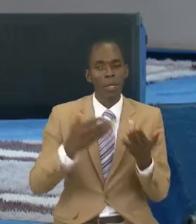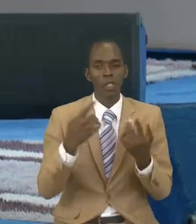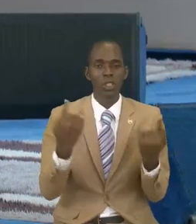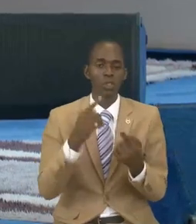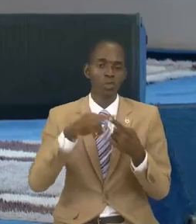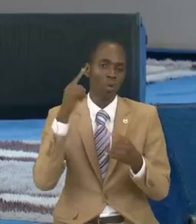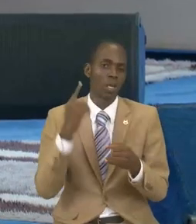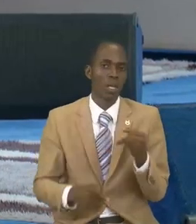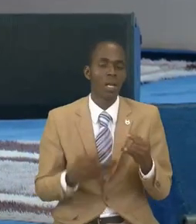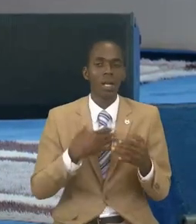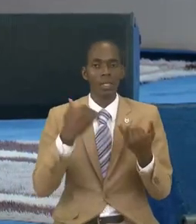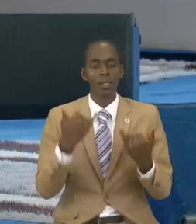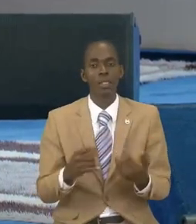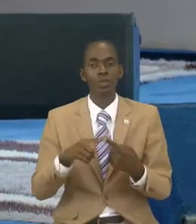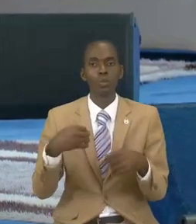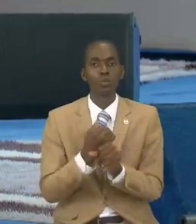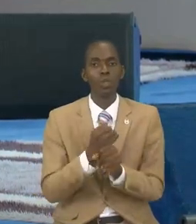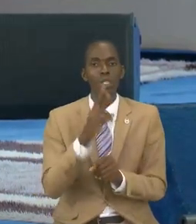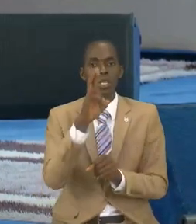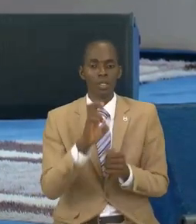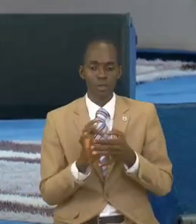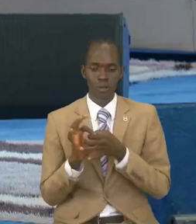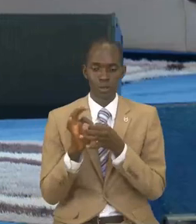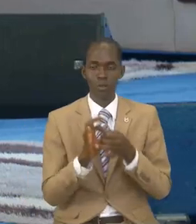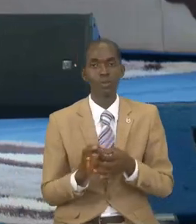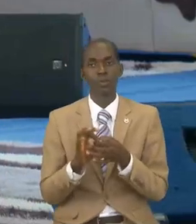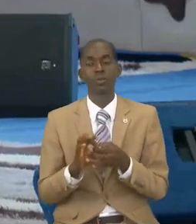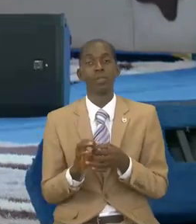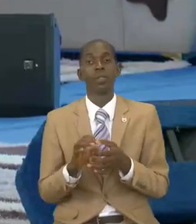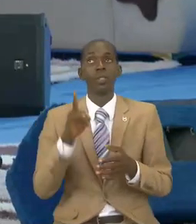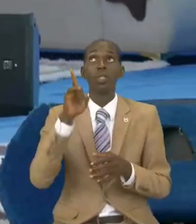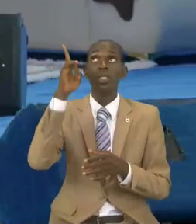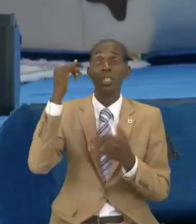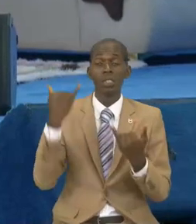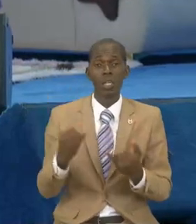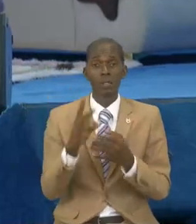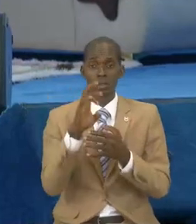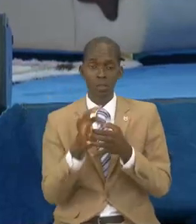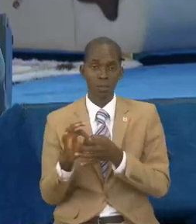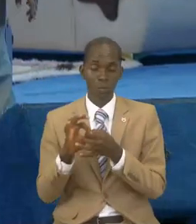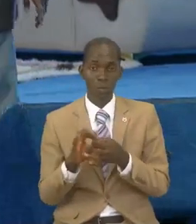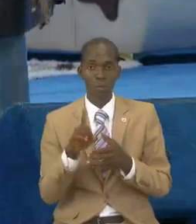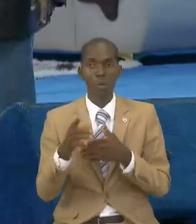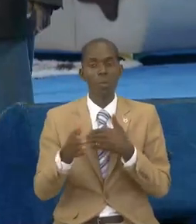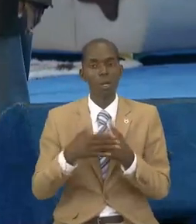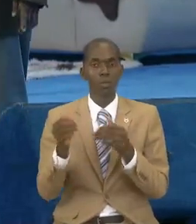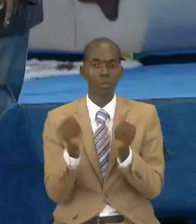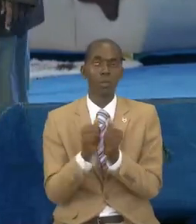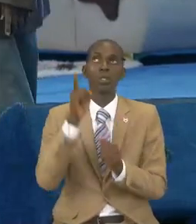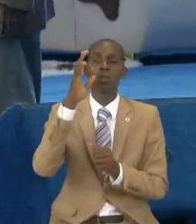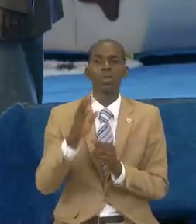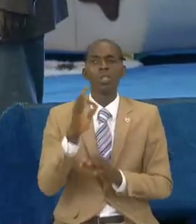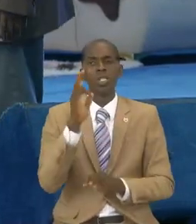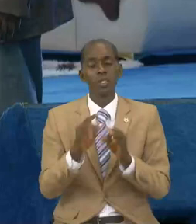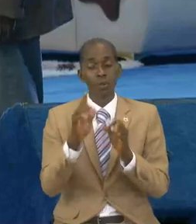péché. Ensuite, pour expier l'iniquité, faire la réconciliation, tu te réconcilies maintenant à Dieu. Si